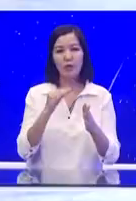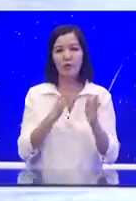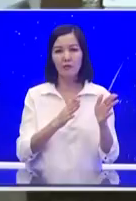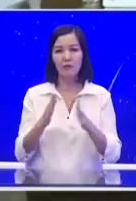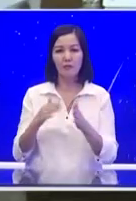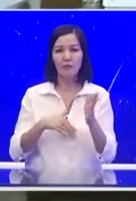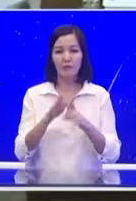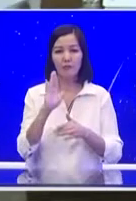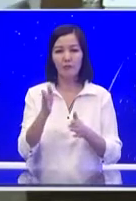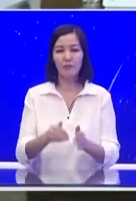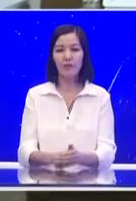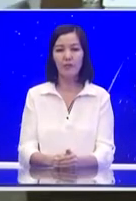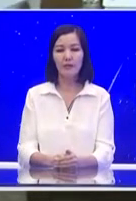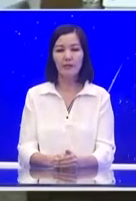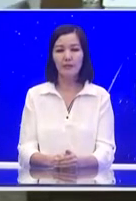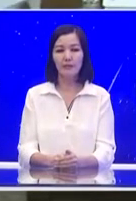данного формата.